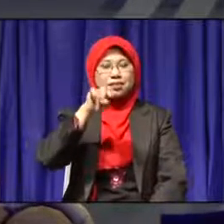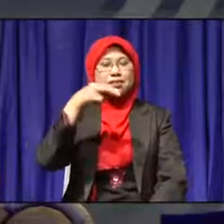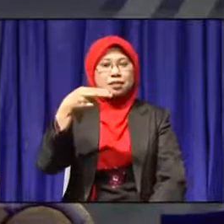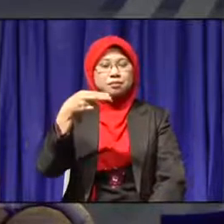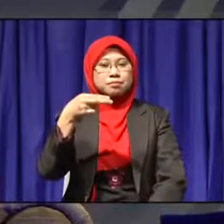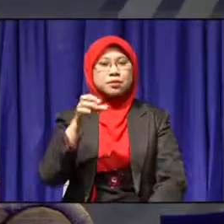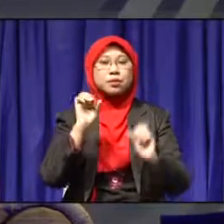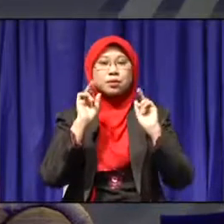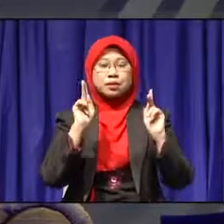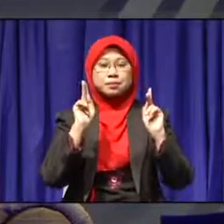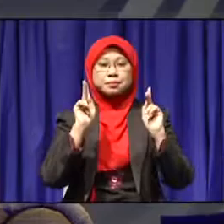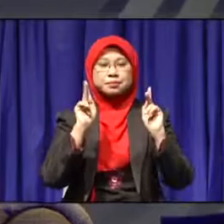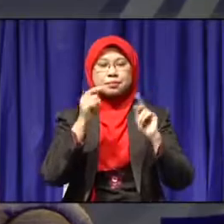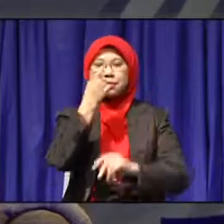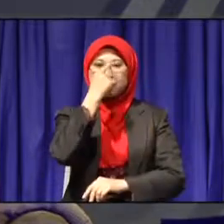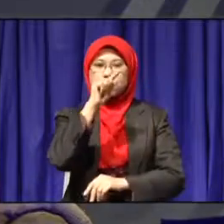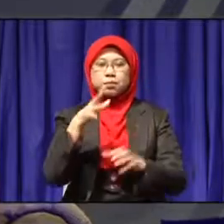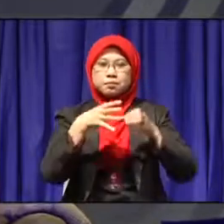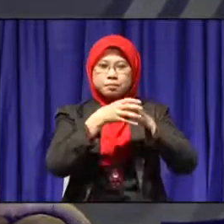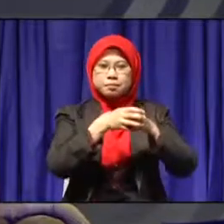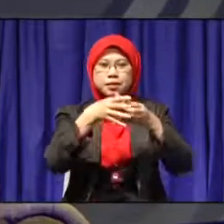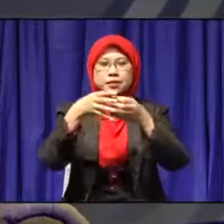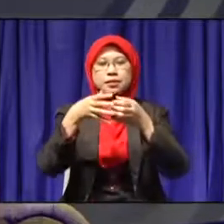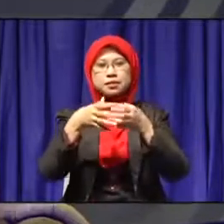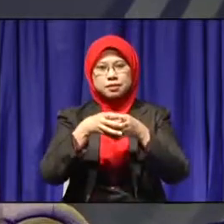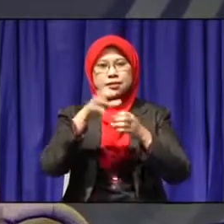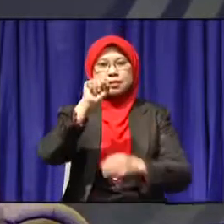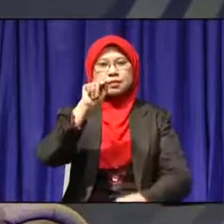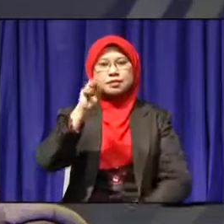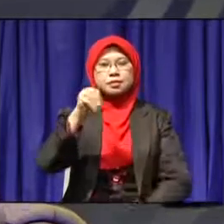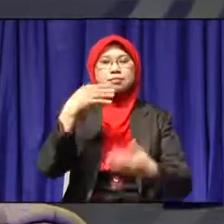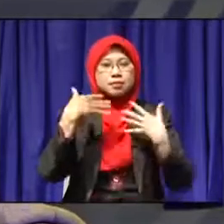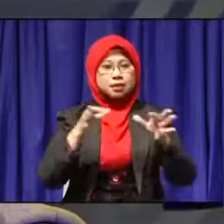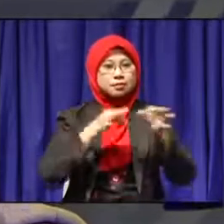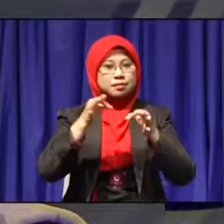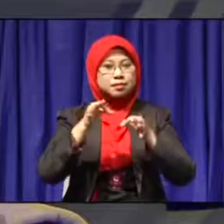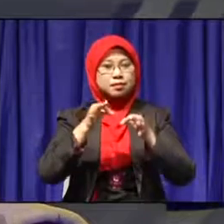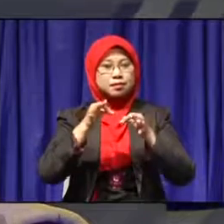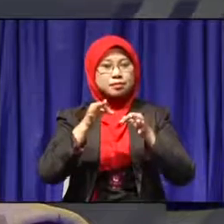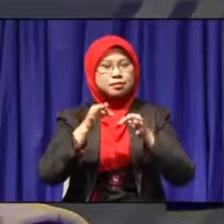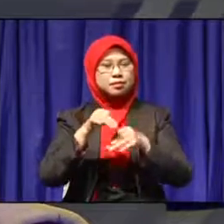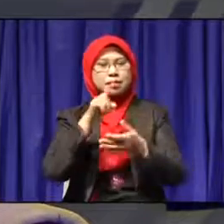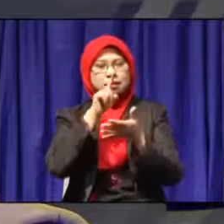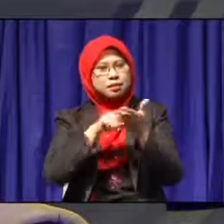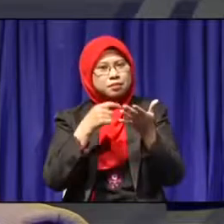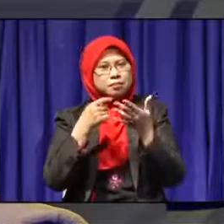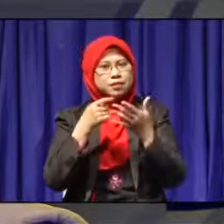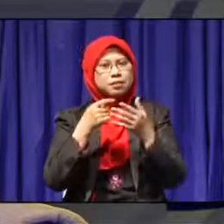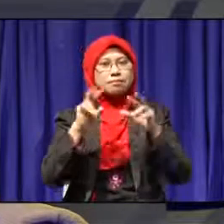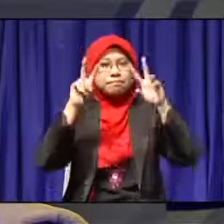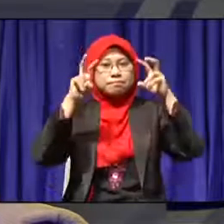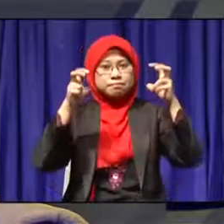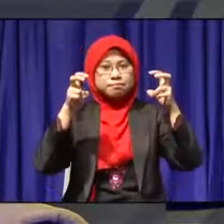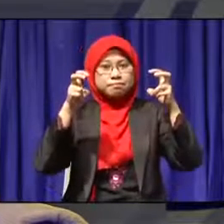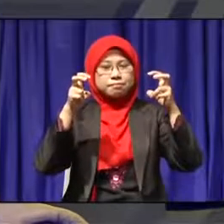dan Baiklah untuk packing matematika untuk SD MI telah diterangkan oleh pak Novi Ayla jadi apapun Epic chest mata pelajaran yang